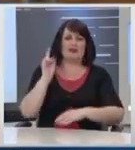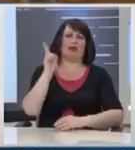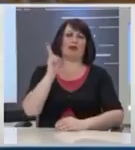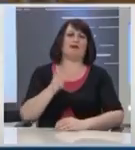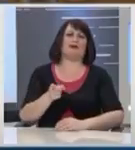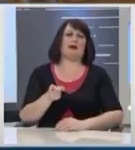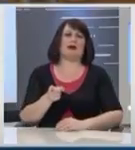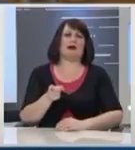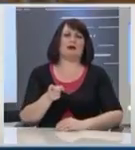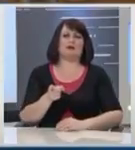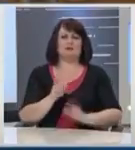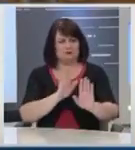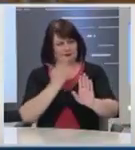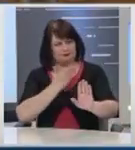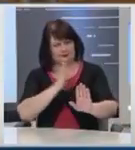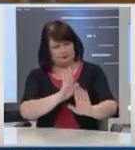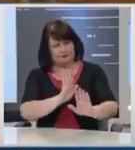ότι... Αφήστε με να μιλήσω.